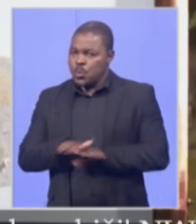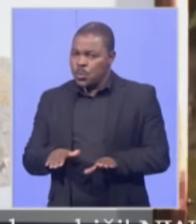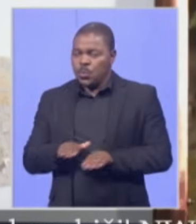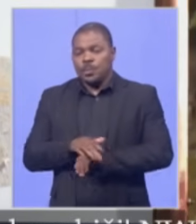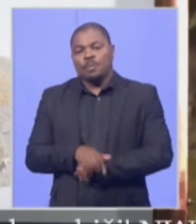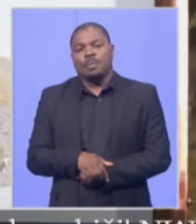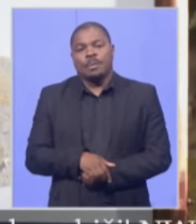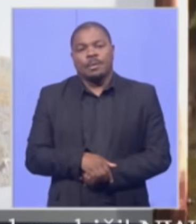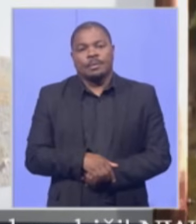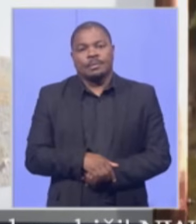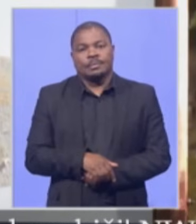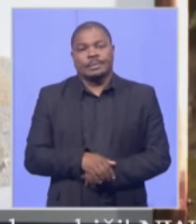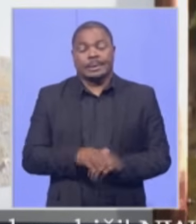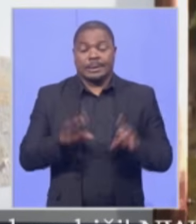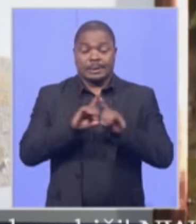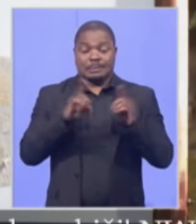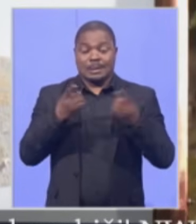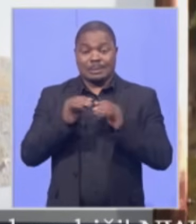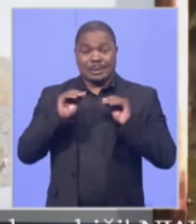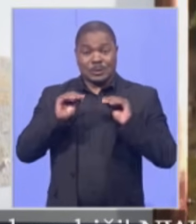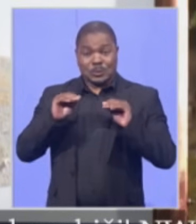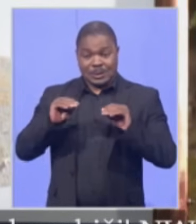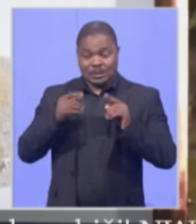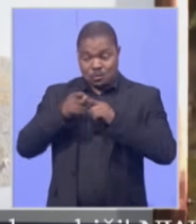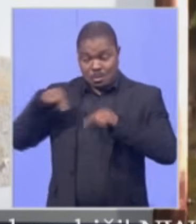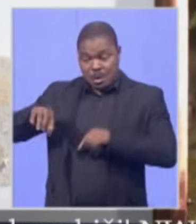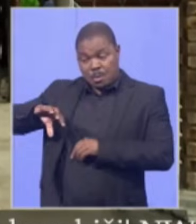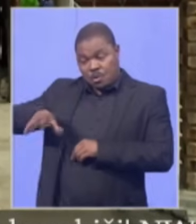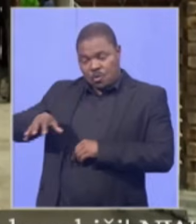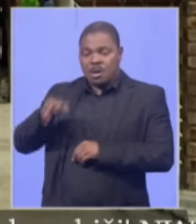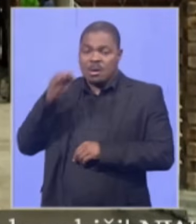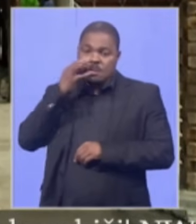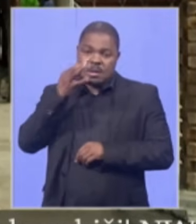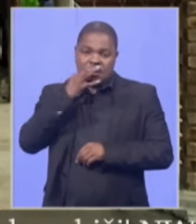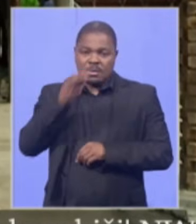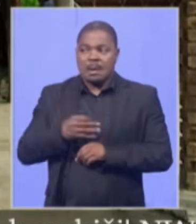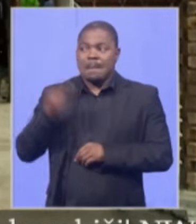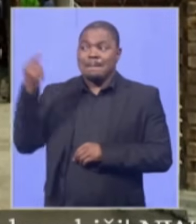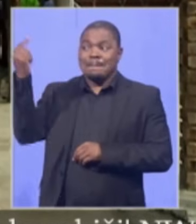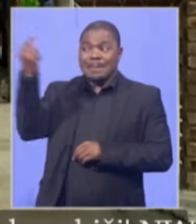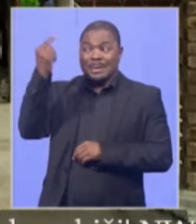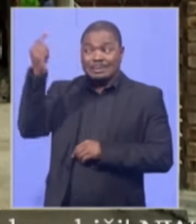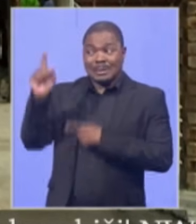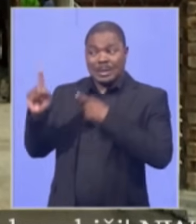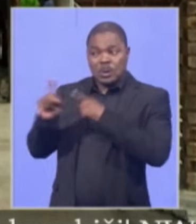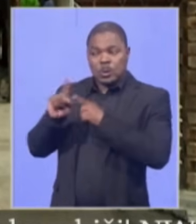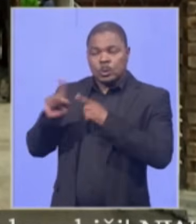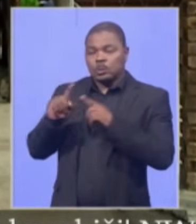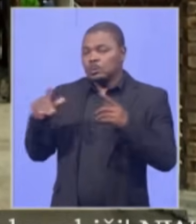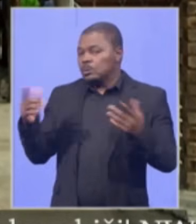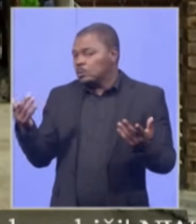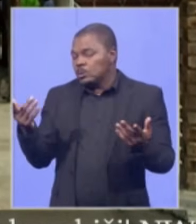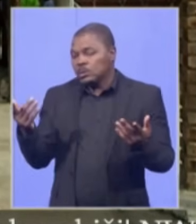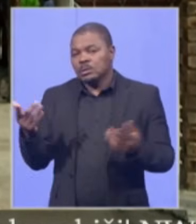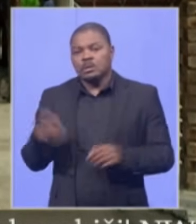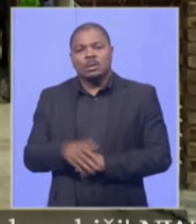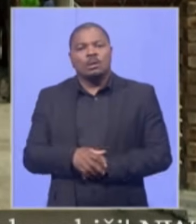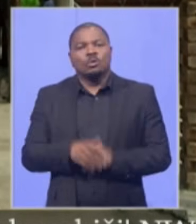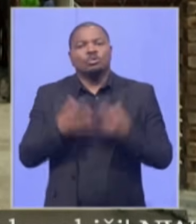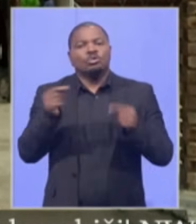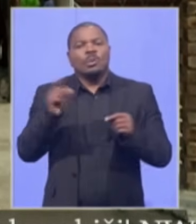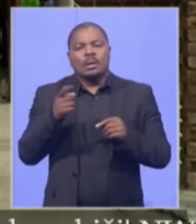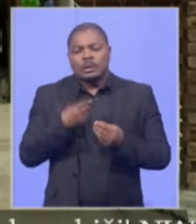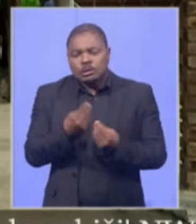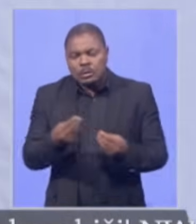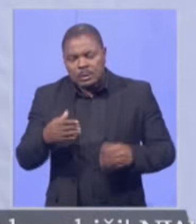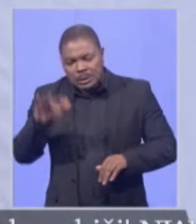le jalo Lefapha la Thuto mo porofenseng le gatelela gore mogokgo wa sekolo o tshotse matsapa morago fela ga gore bana ba simolole